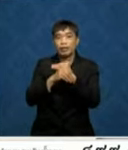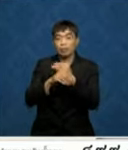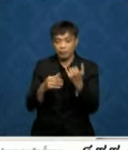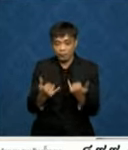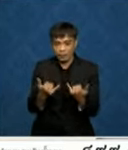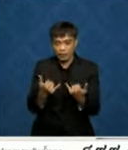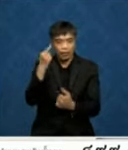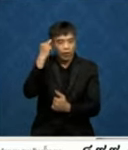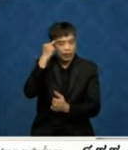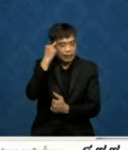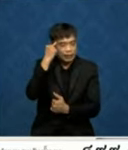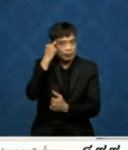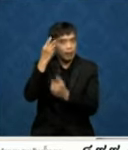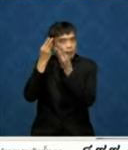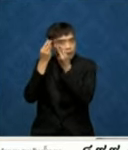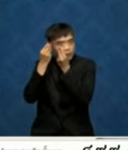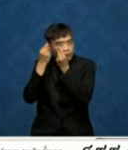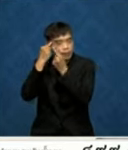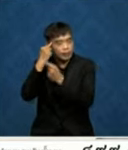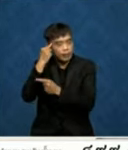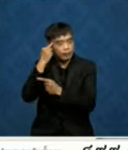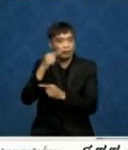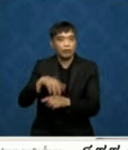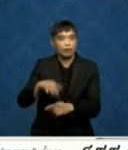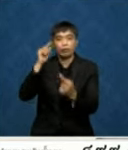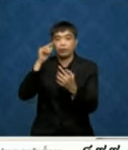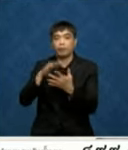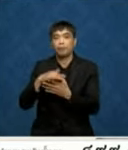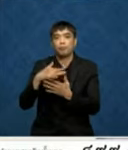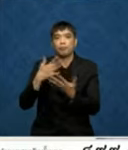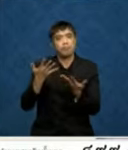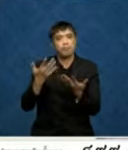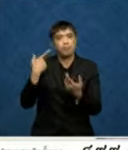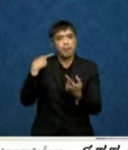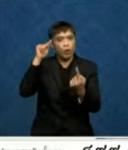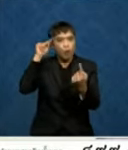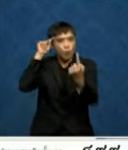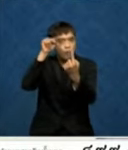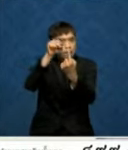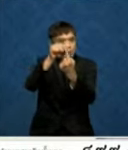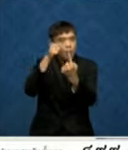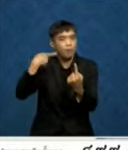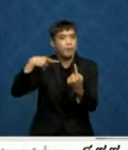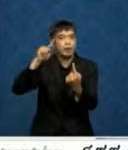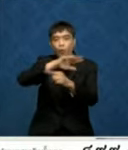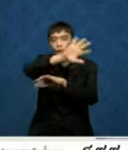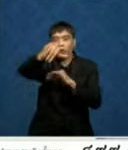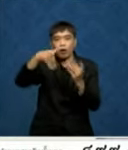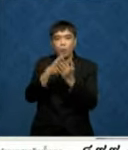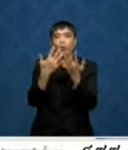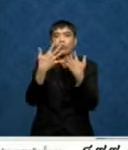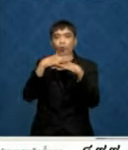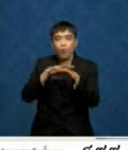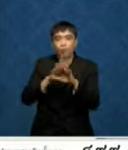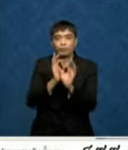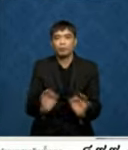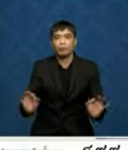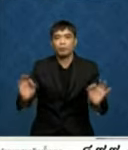าเต็มพิกัดโดยคำนึงถึงประโยชน์ของส่วนรวมเป็นสำคัญขอบพระ